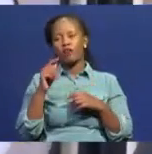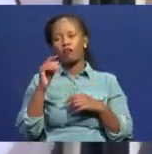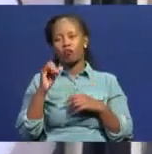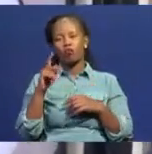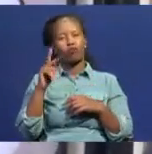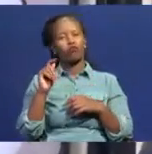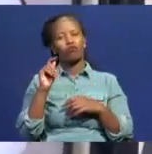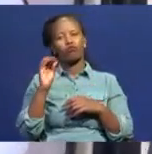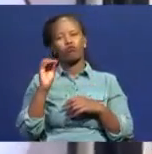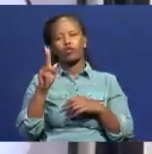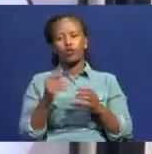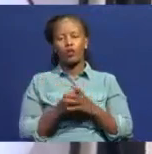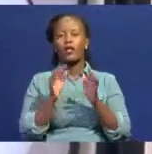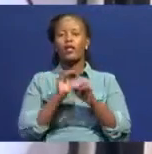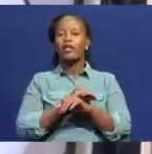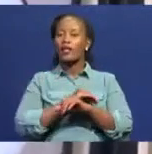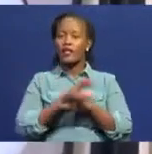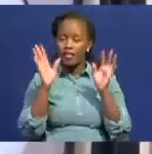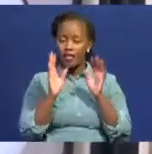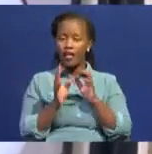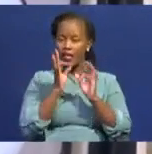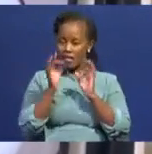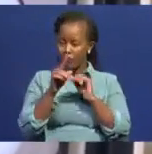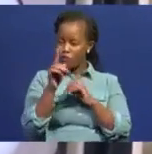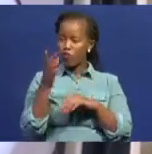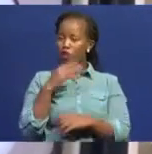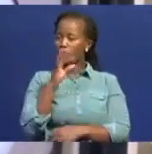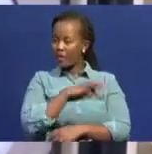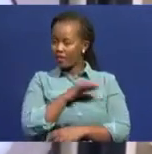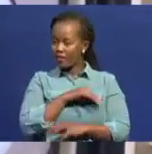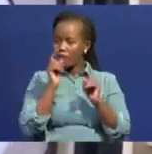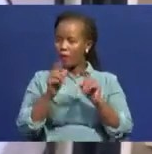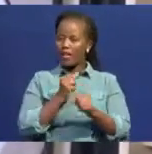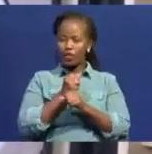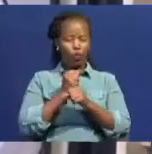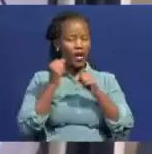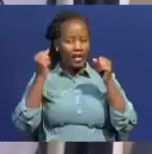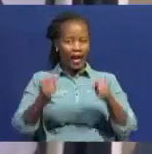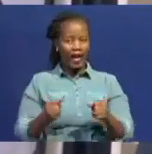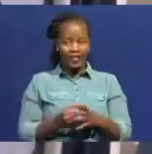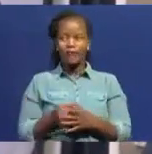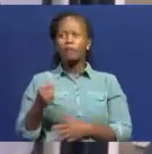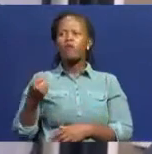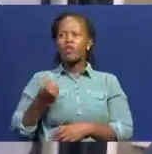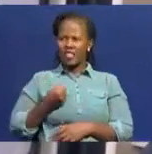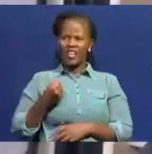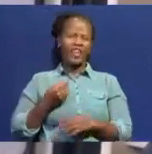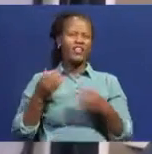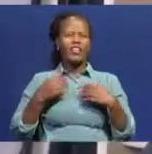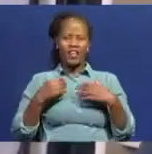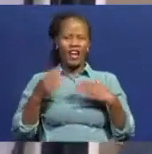Ni bayana kuwa mfuata nyuki hula asali. Bila shaka amekuwa ni Grace ambaye amekuwa katika hii biashara